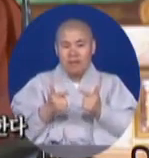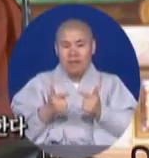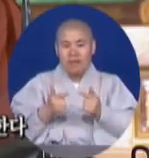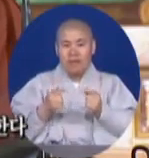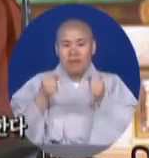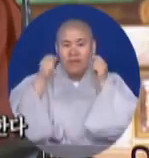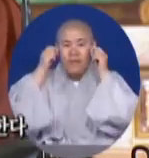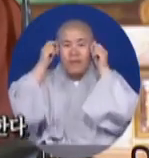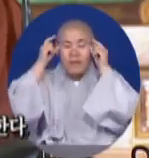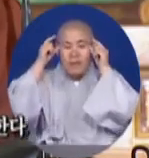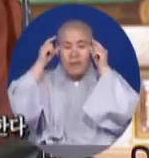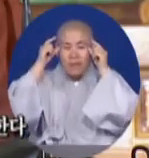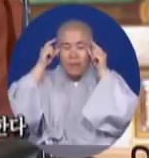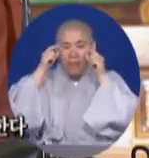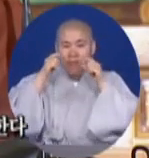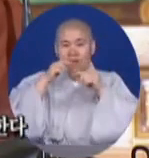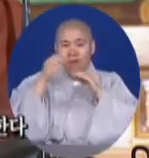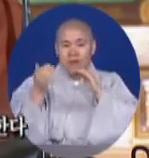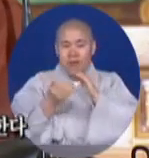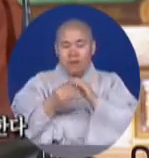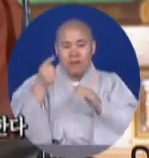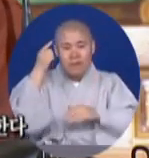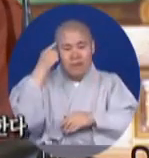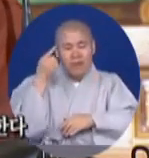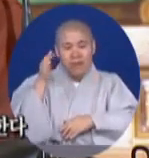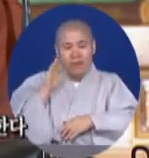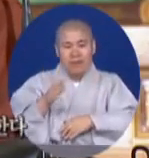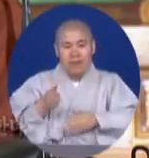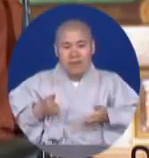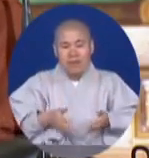짓는다고 지었는데 짓고 보니까 생사업이 됐어.